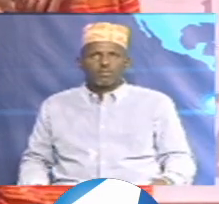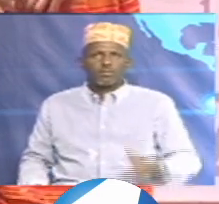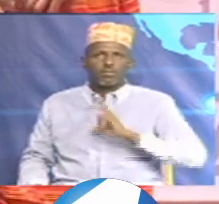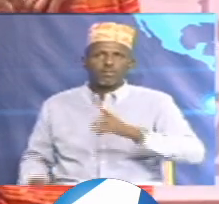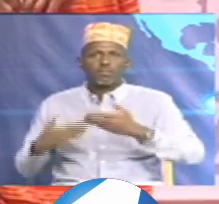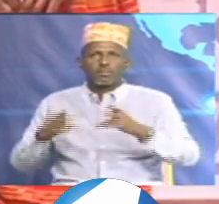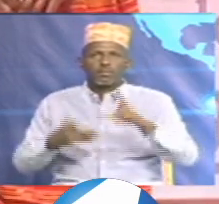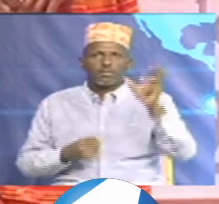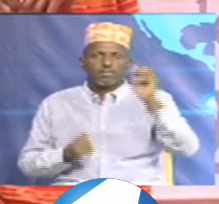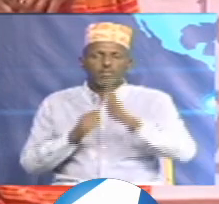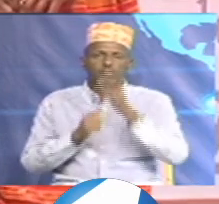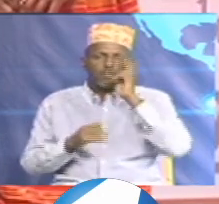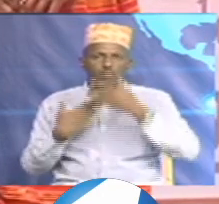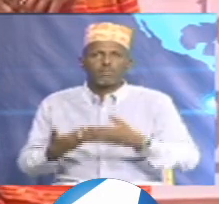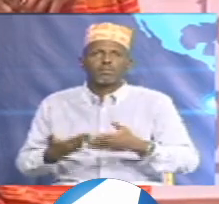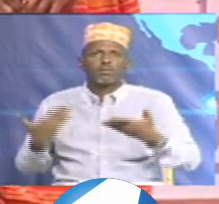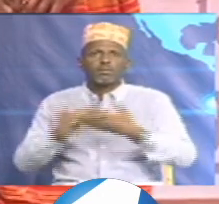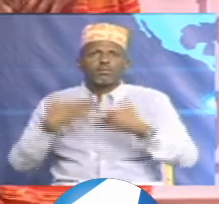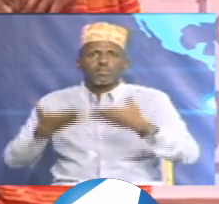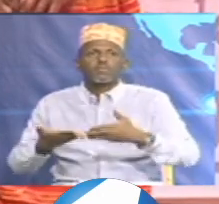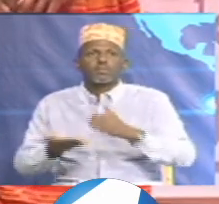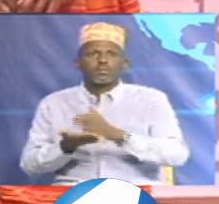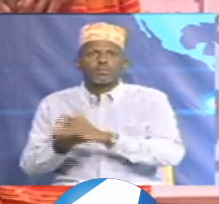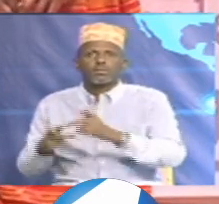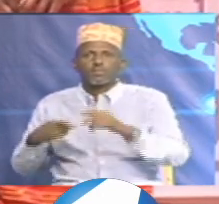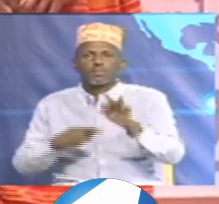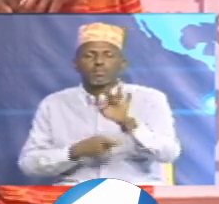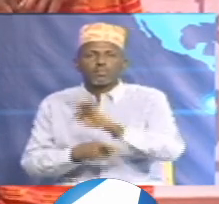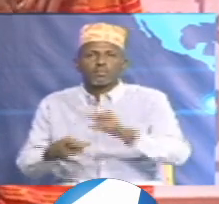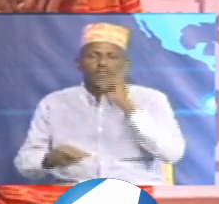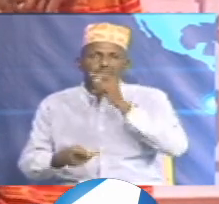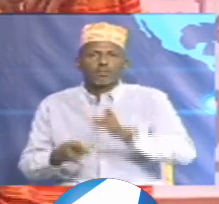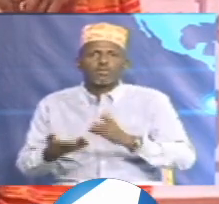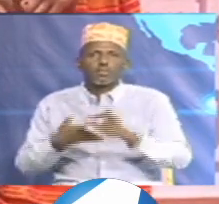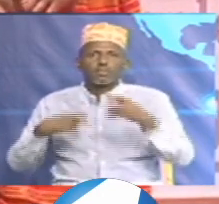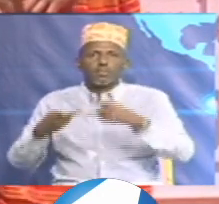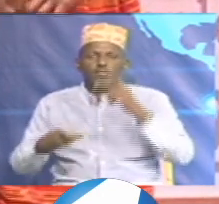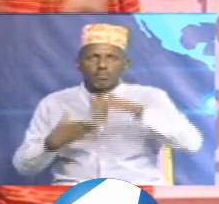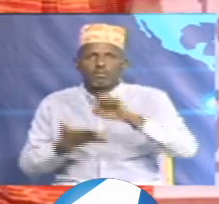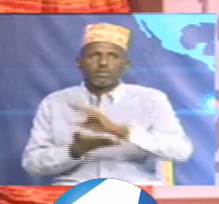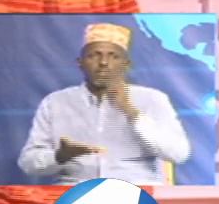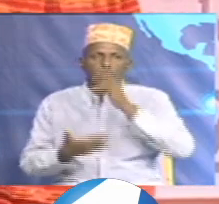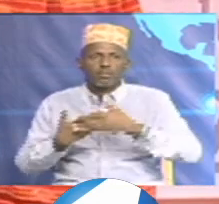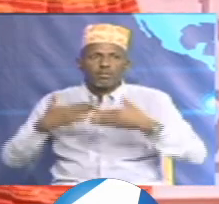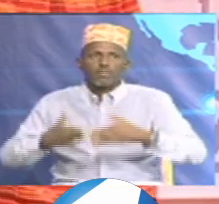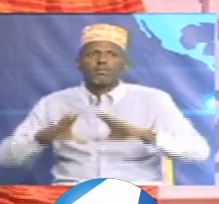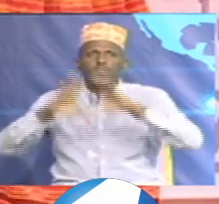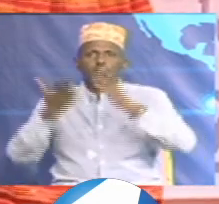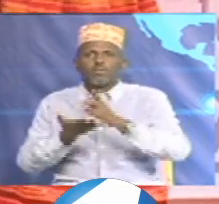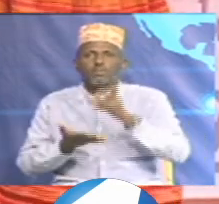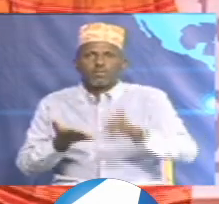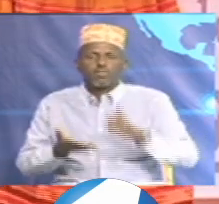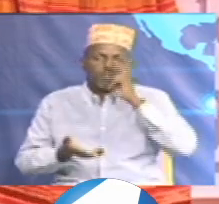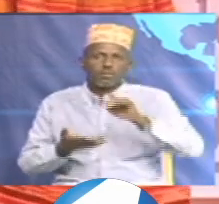Créé en 2005, à la faveur du pluralisme politique en vigueur dans notre pays,